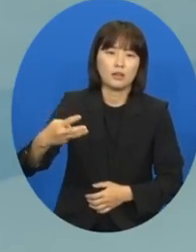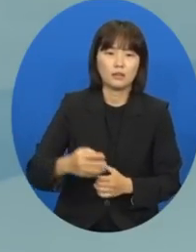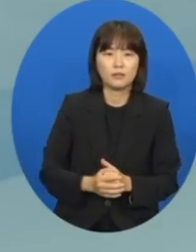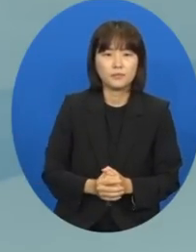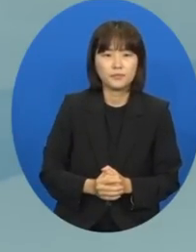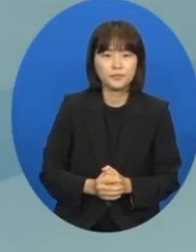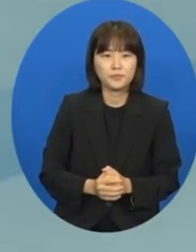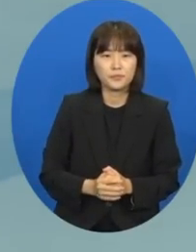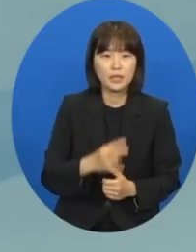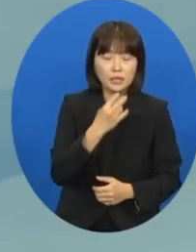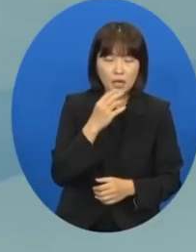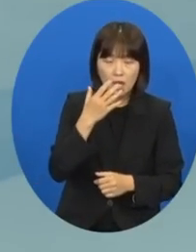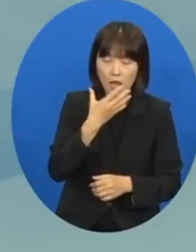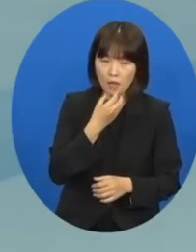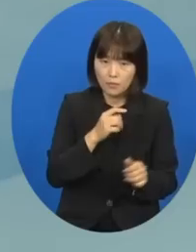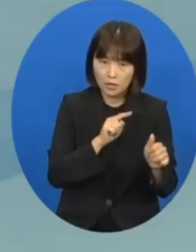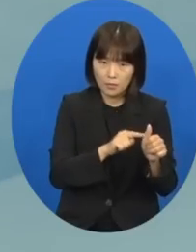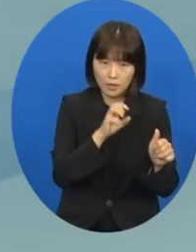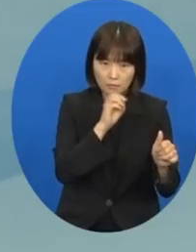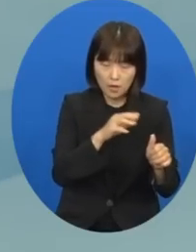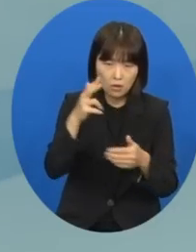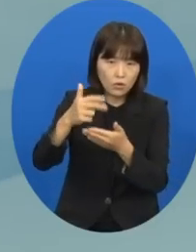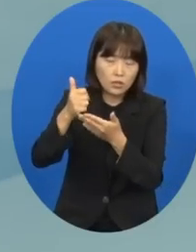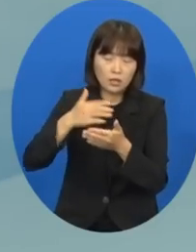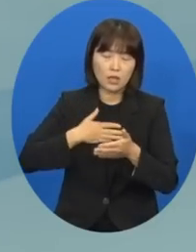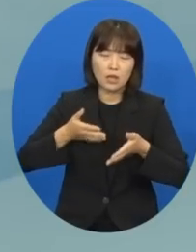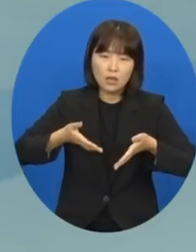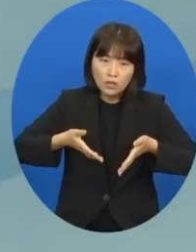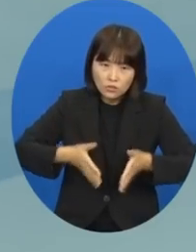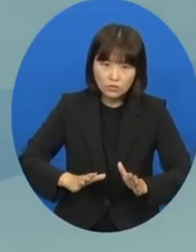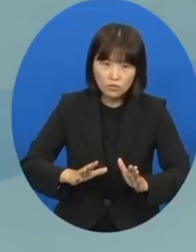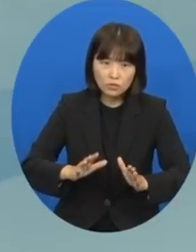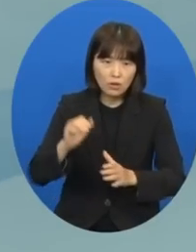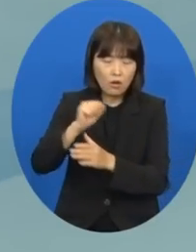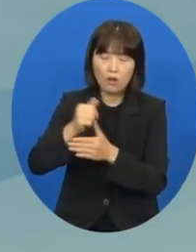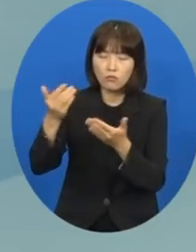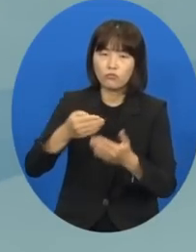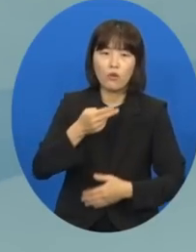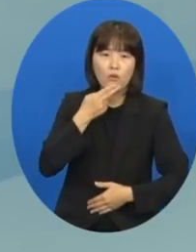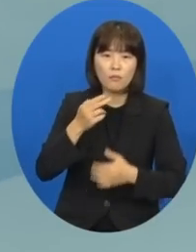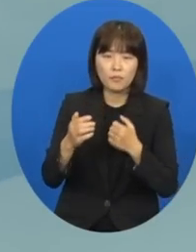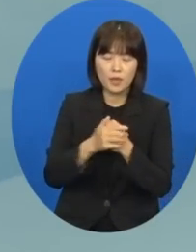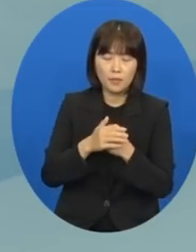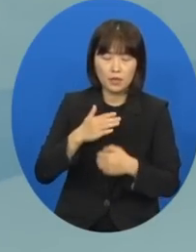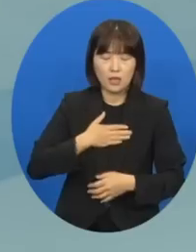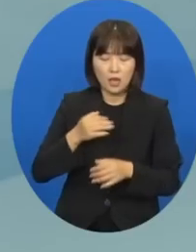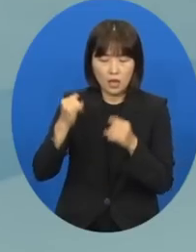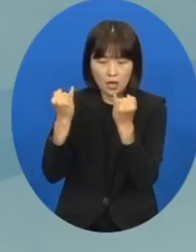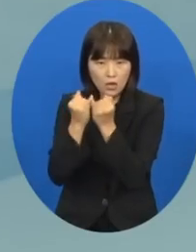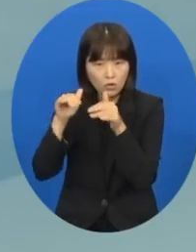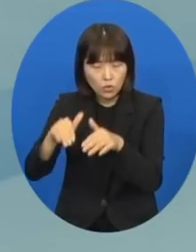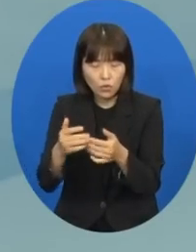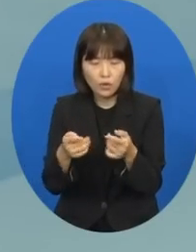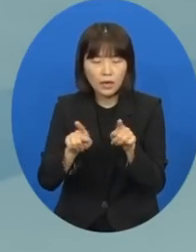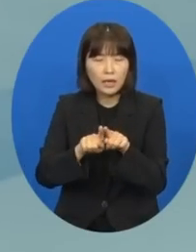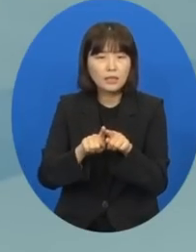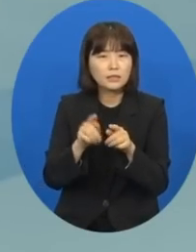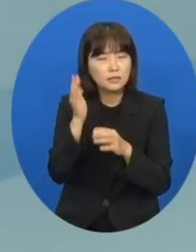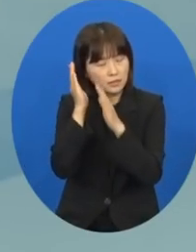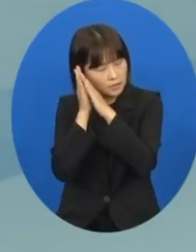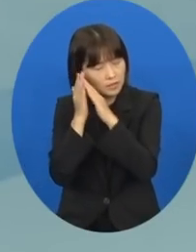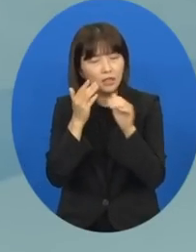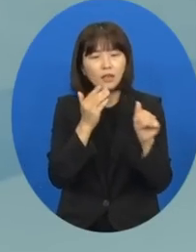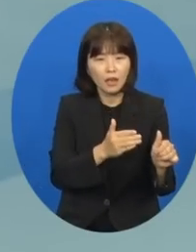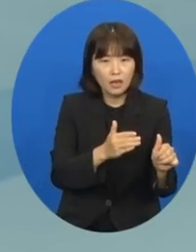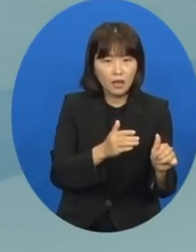이르되 여호와께서 내 출산을 허락하지 아니하셨으니 원하건대 내 여종에게 들어가라. 내가 혹 그로 말미암아 자녀를 얻을까